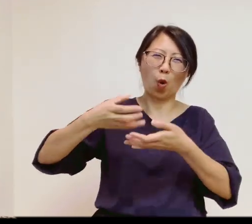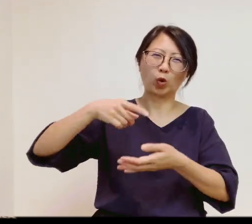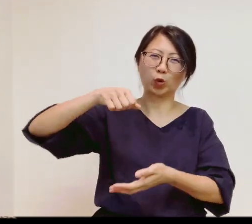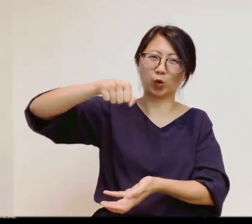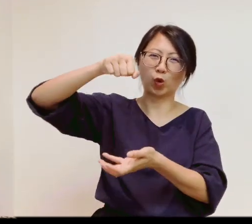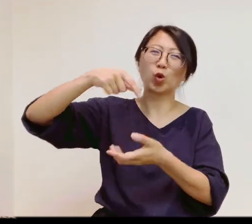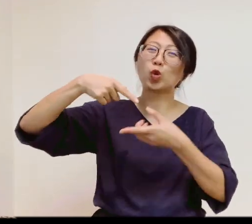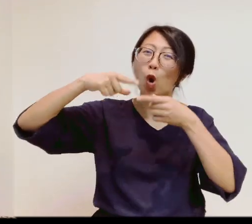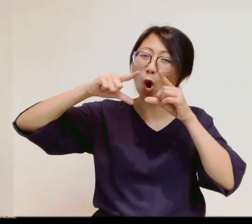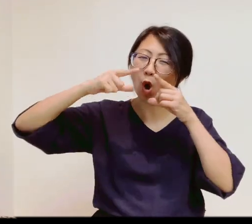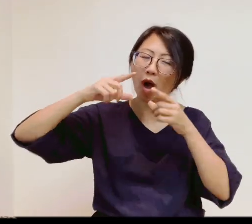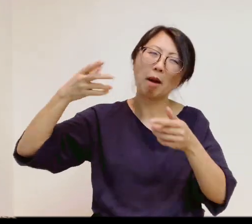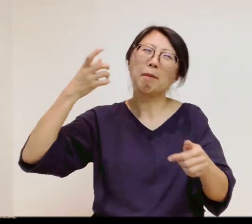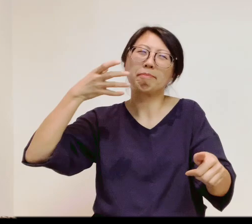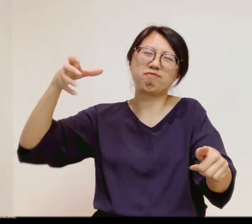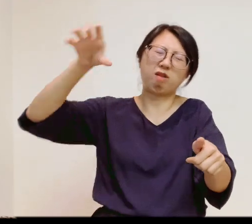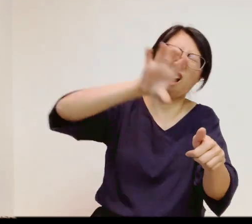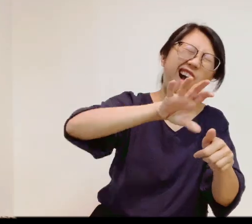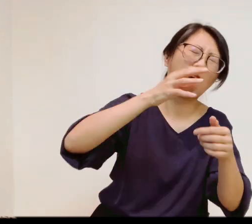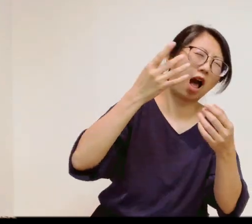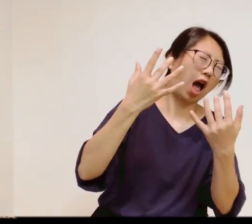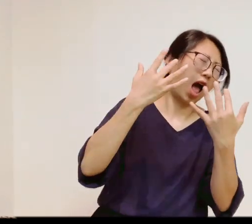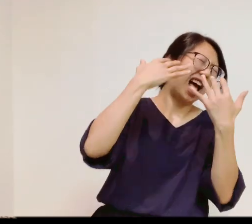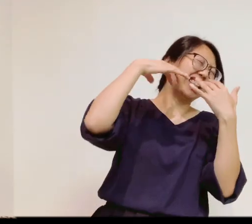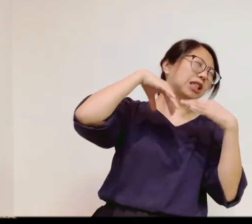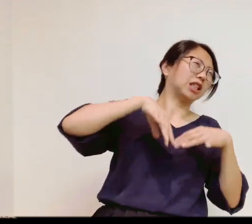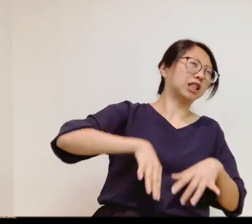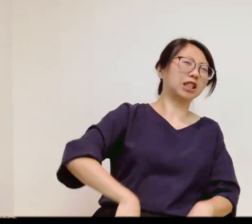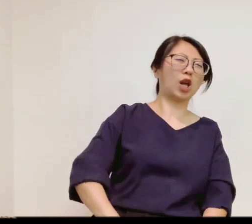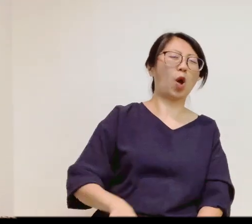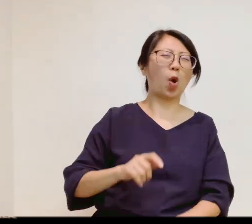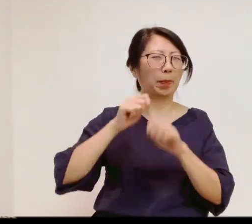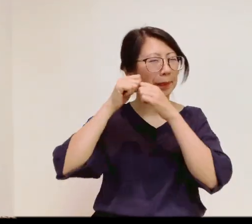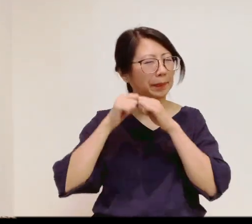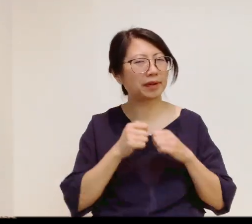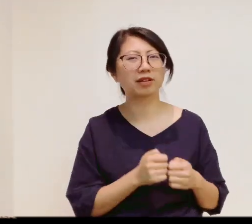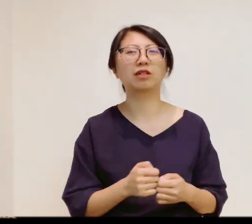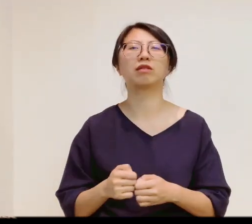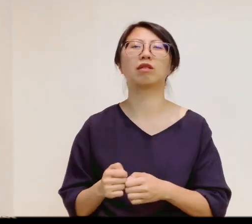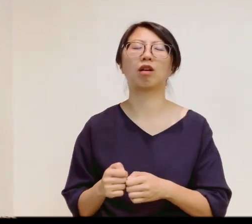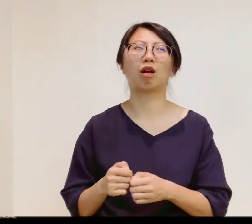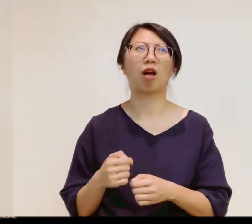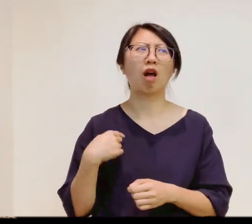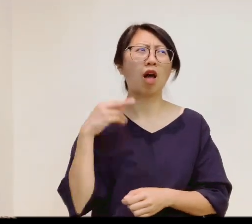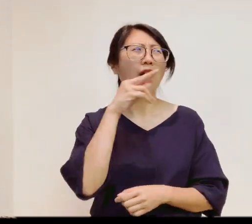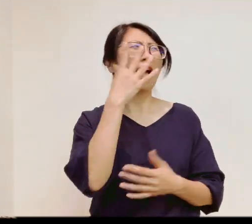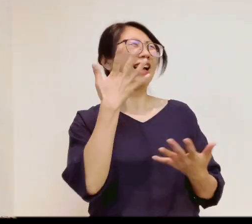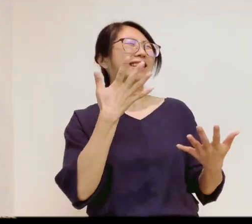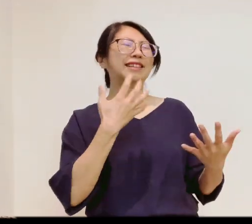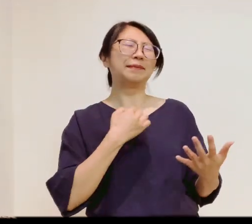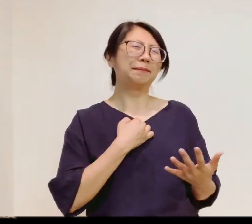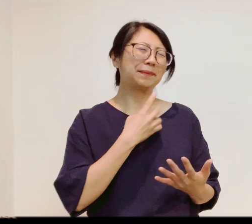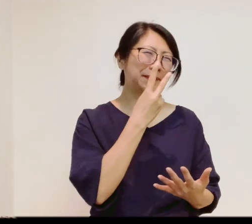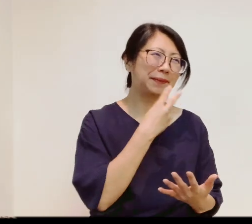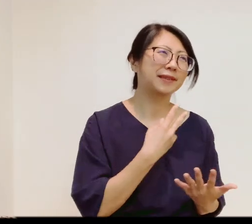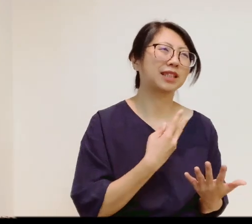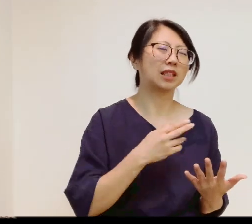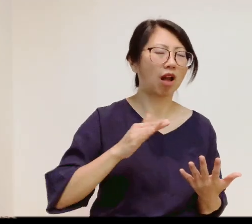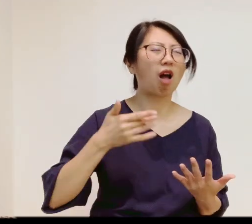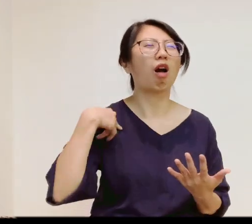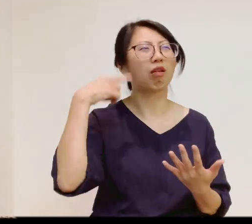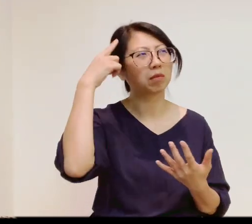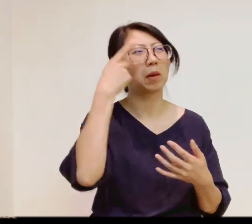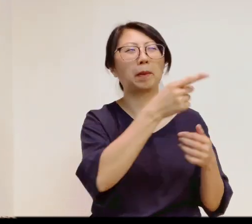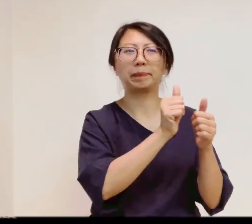度，結果係受咗即係好大嘅傷害。咁你諗下，即係呢個朋友就係冒住自己嘅生命嘅危險咧，都想